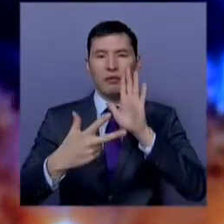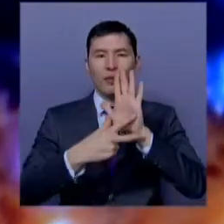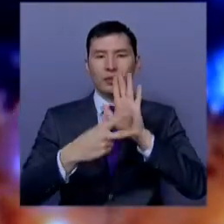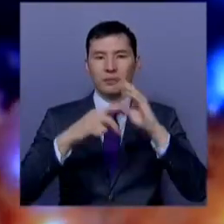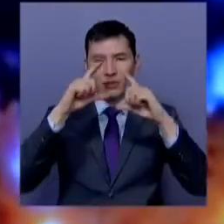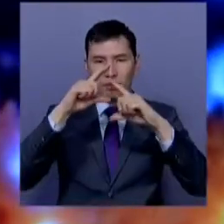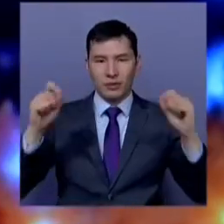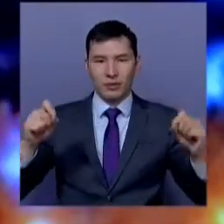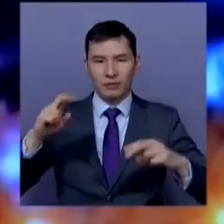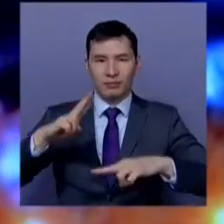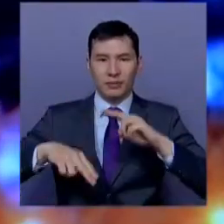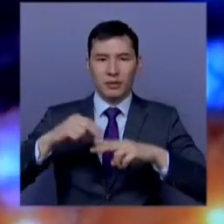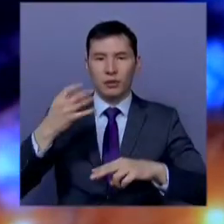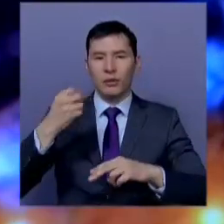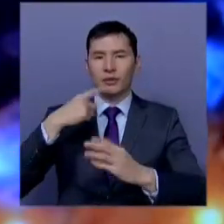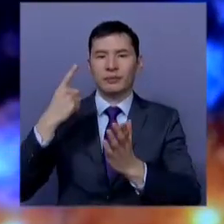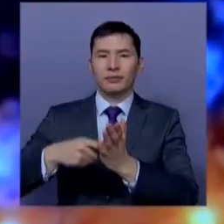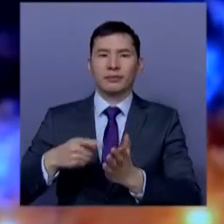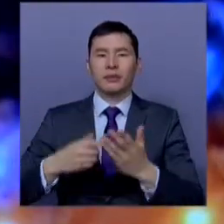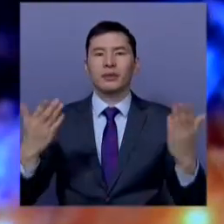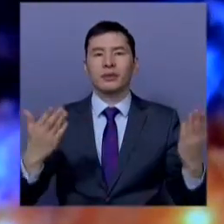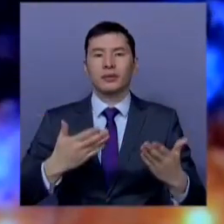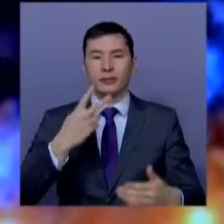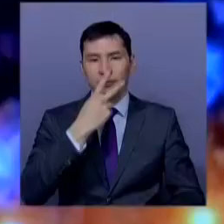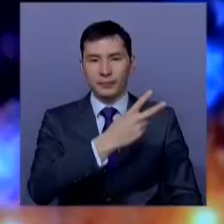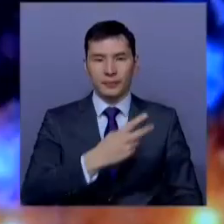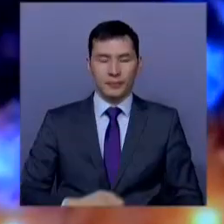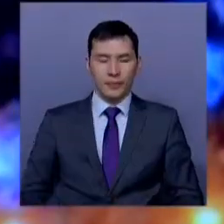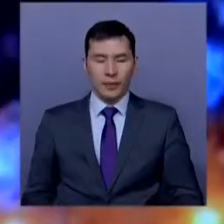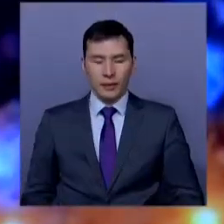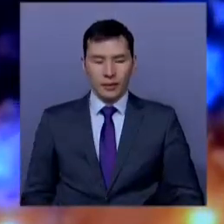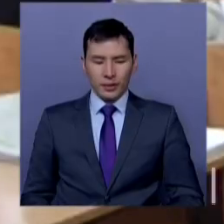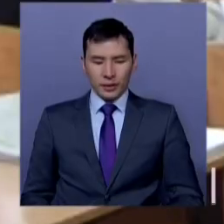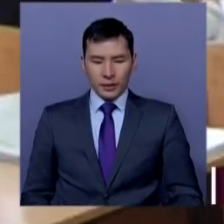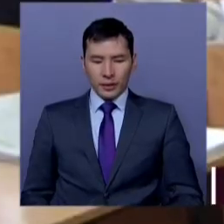кездесуде бұдан өзге қандай сұрақтар қойылды? Тақырыпты тілші жалғастырады.